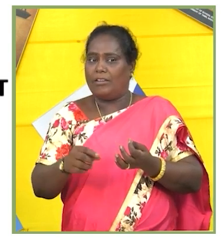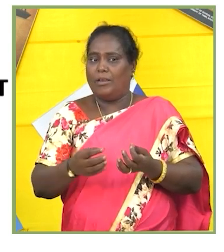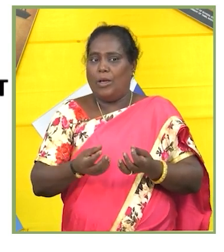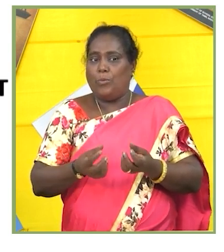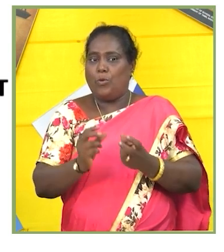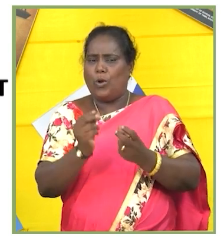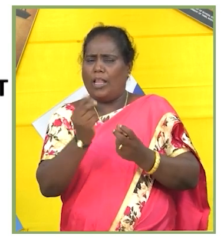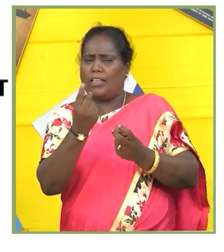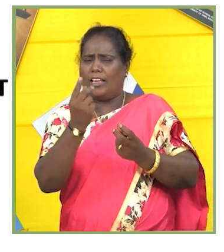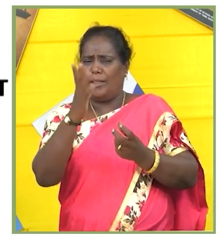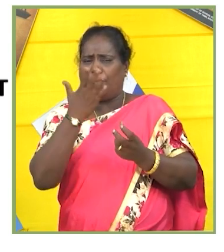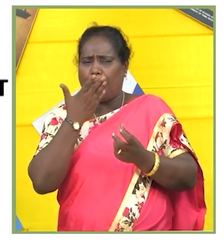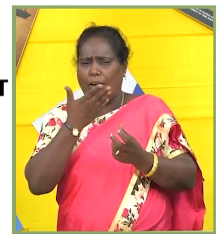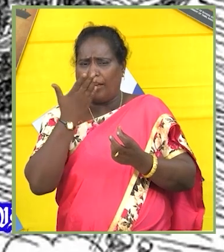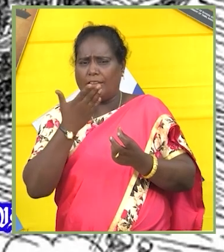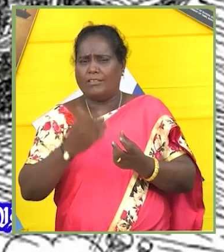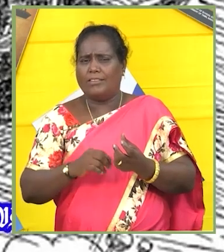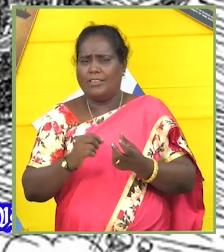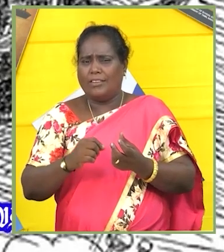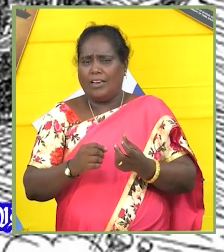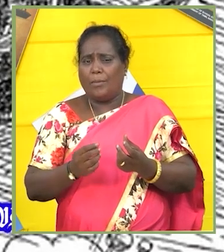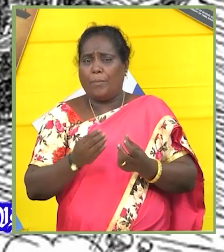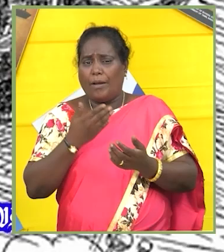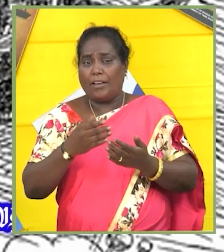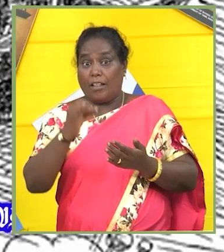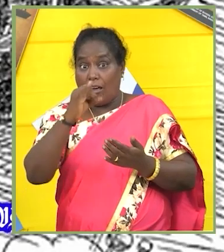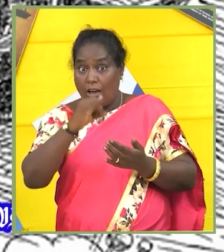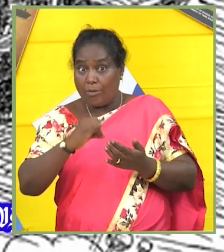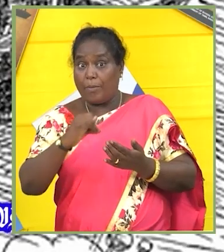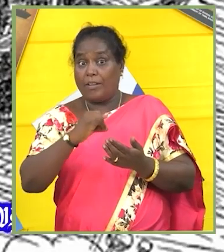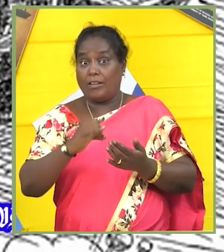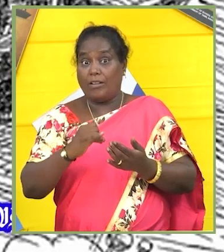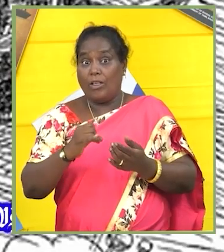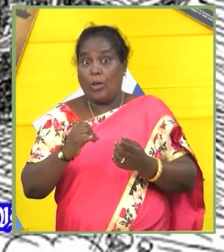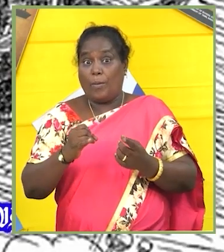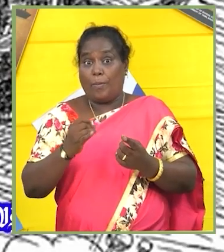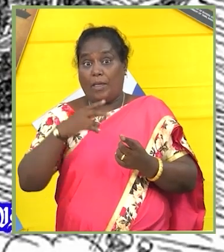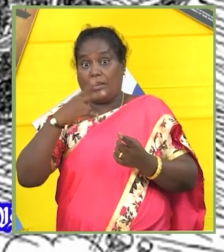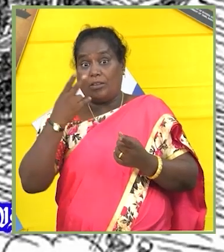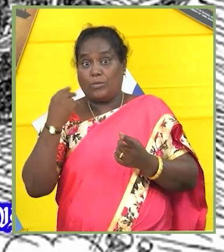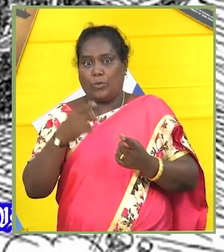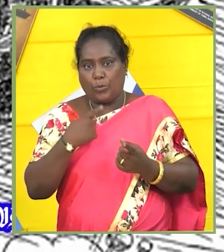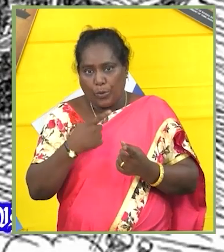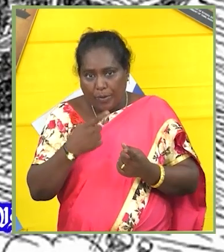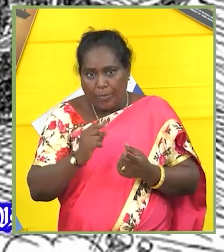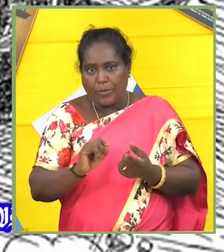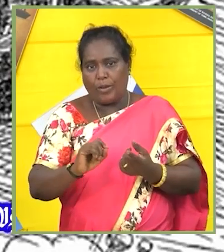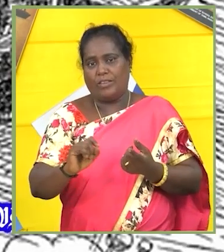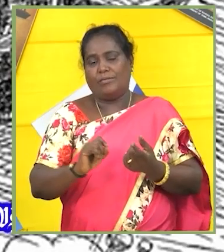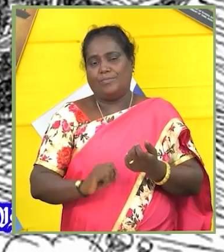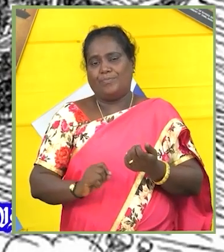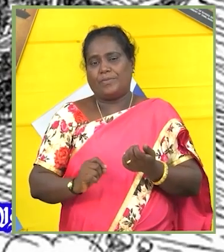17 பாடல்கள் முல்லைக்களி பாடல்கள். இந்த 17 பாடல்கள்லேயும் 6 பாடல்கள் ஏறு தழுவுதலை பற்றிய